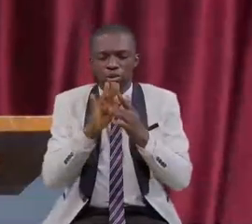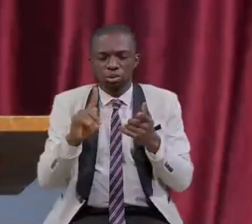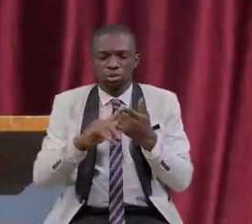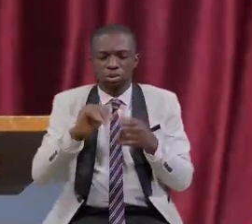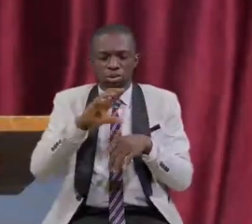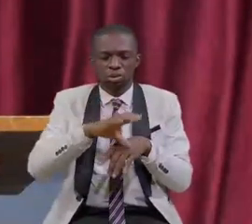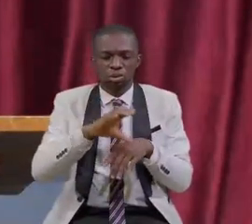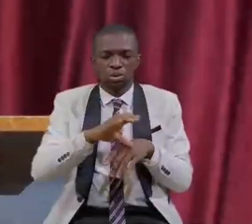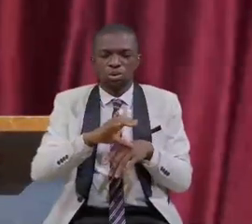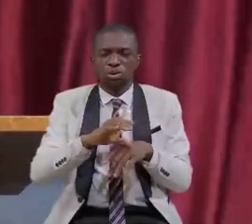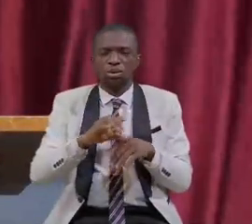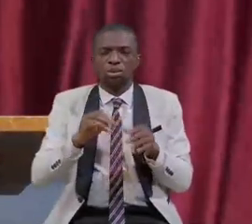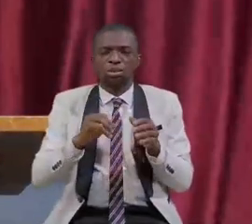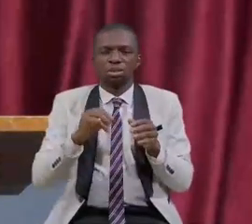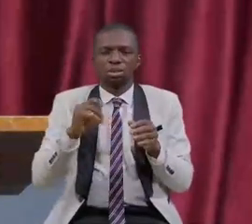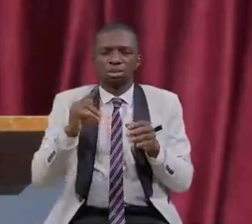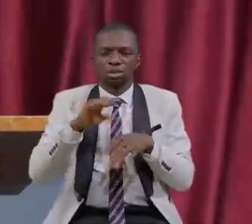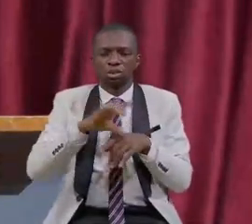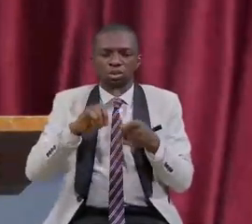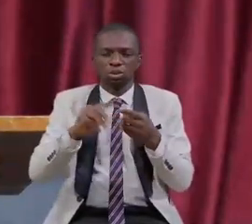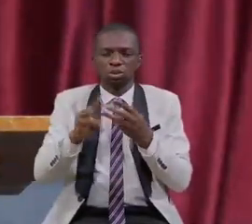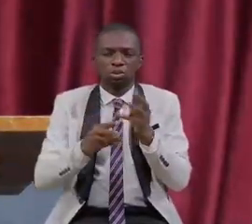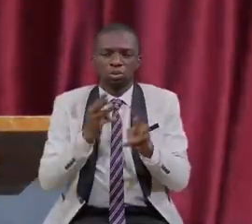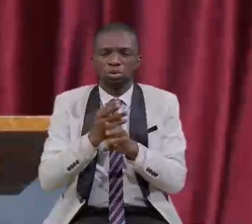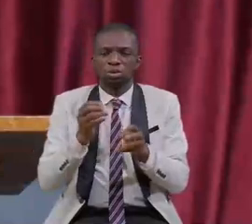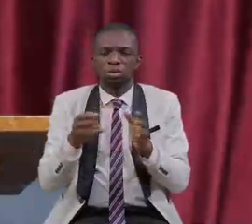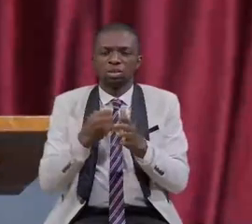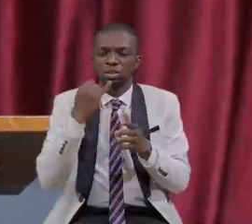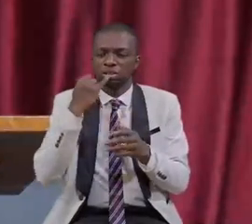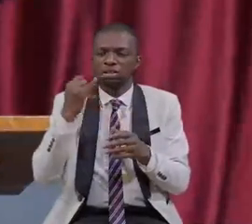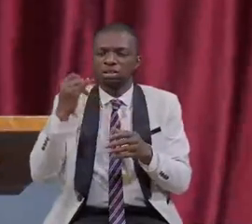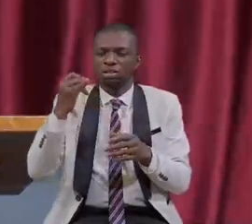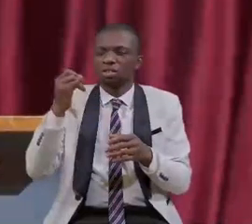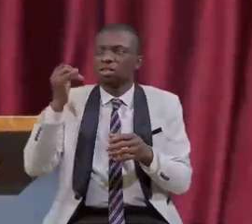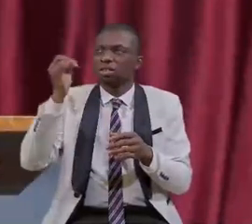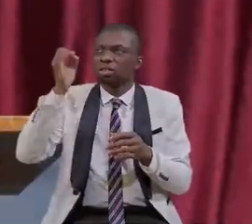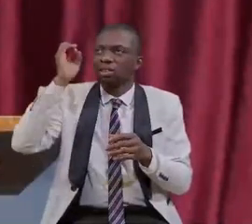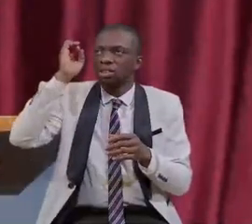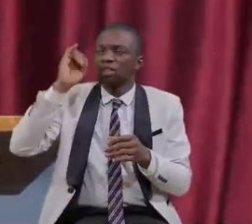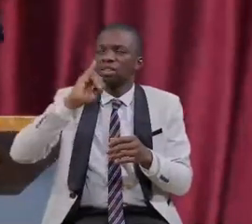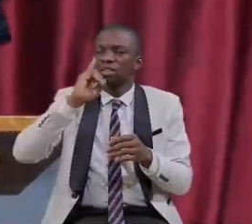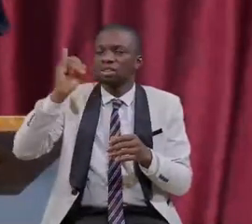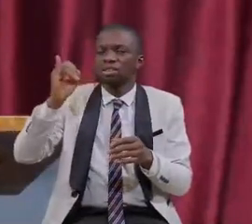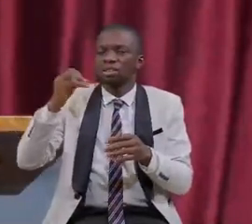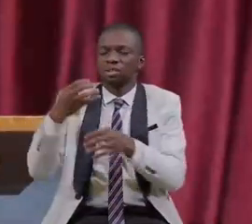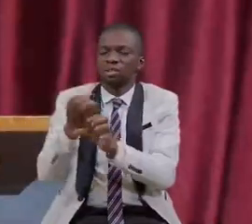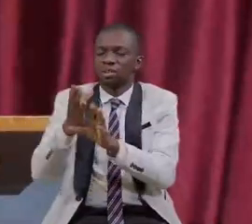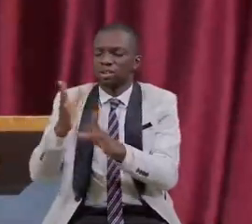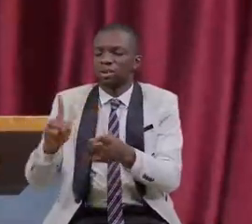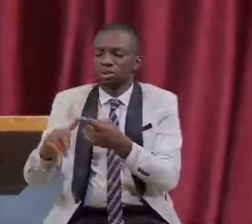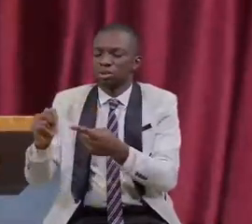juge pour le monde. Il est notre Père. Il est créateur de toutes